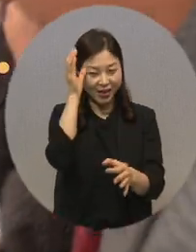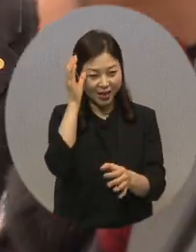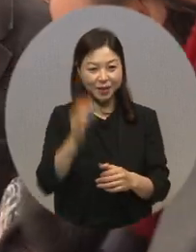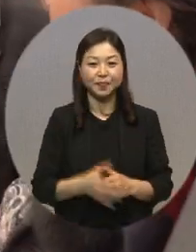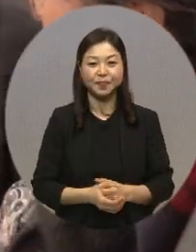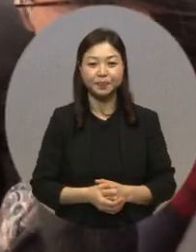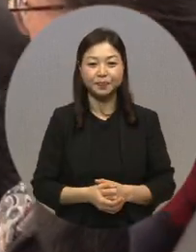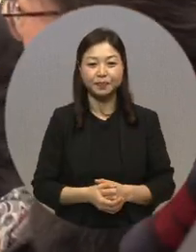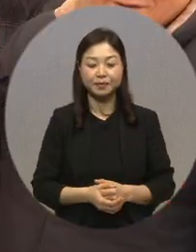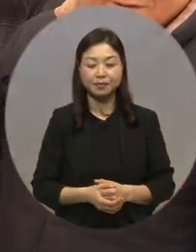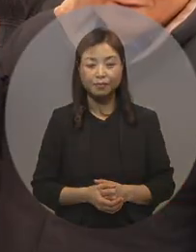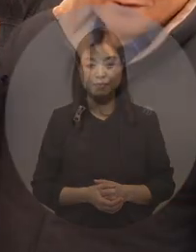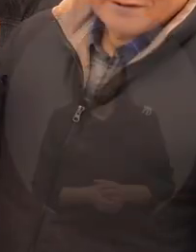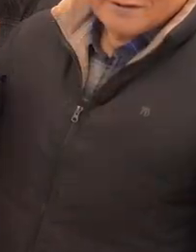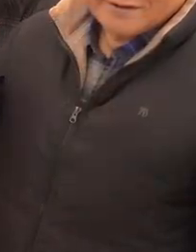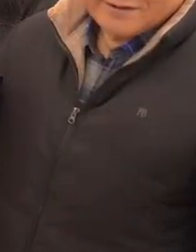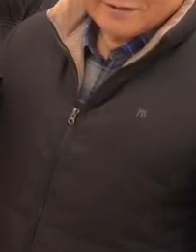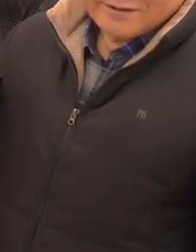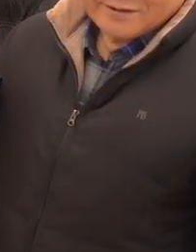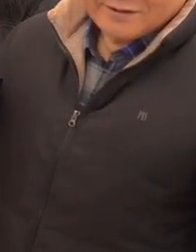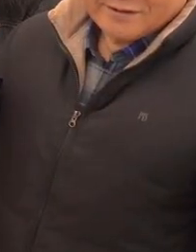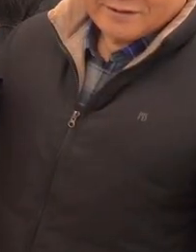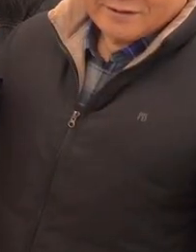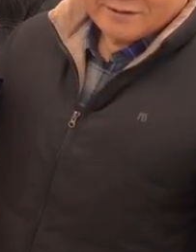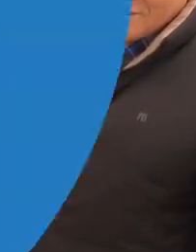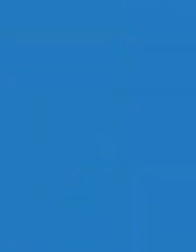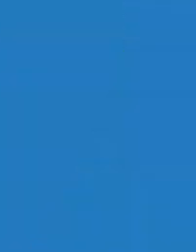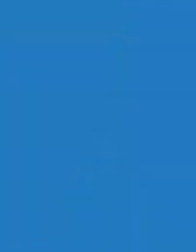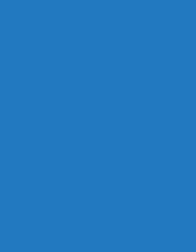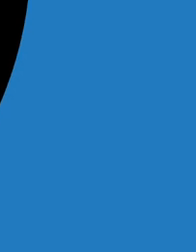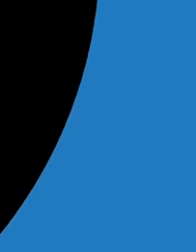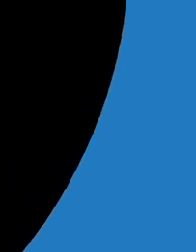복지TV 전원방송 김영재입니다.